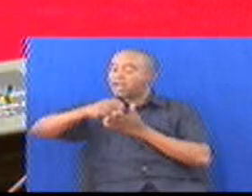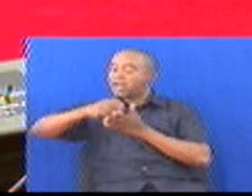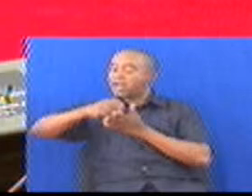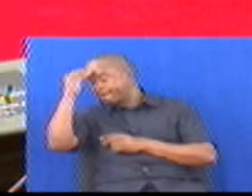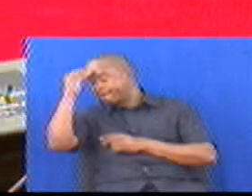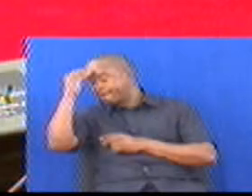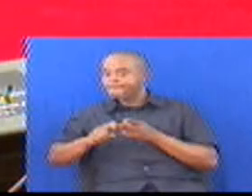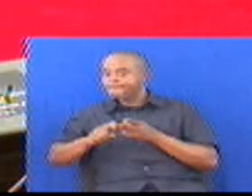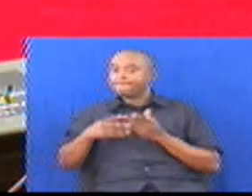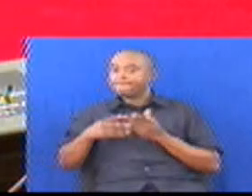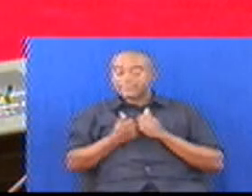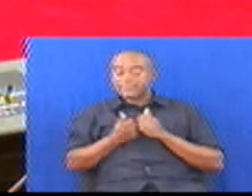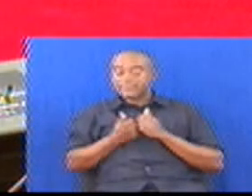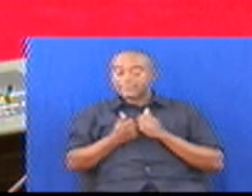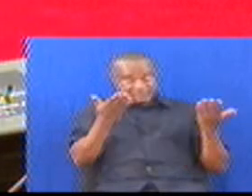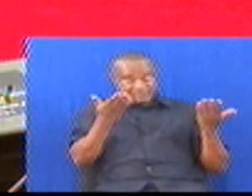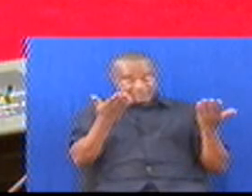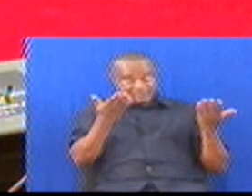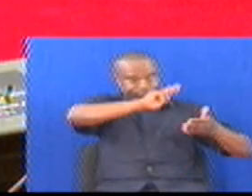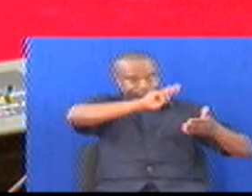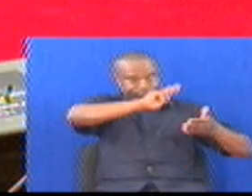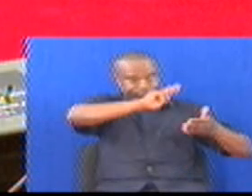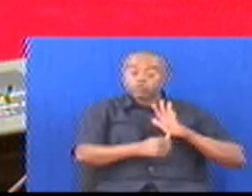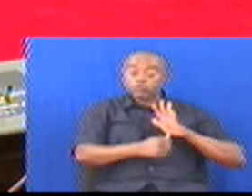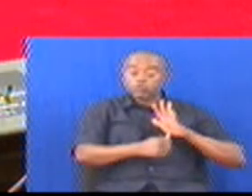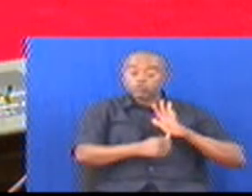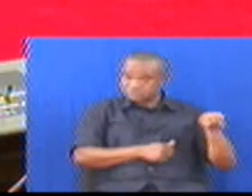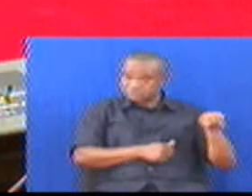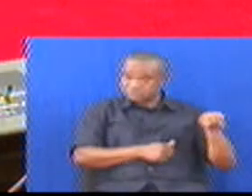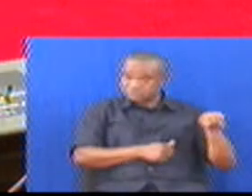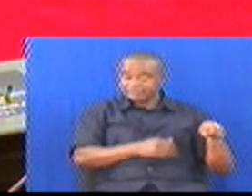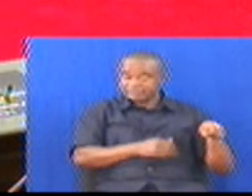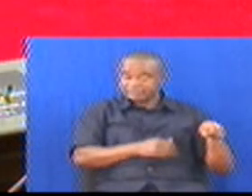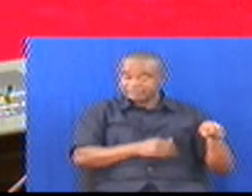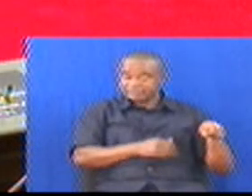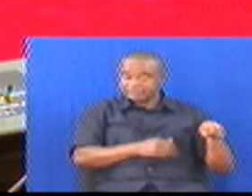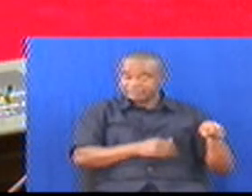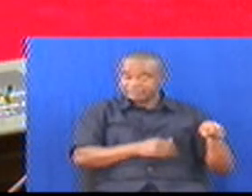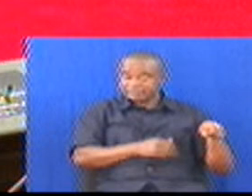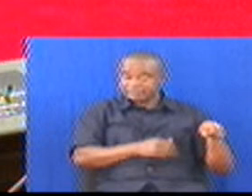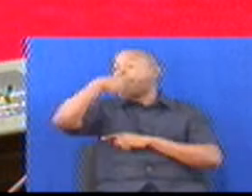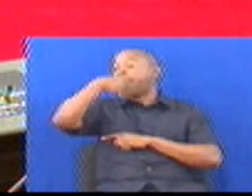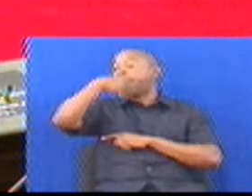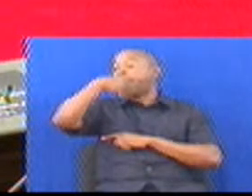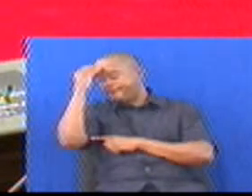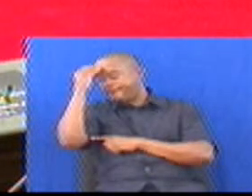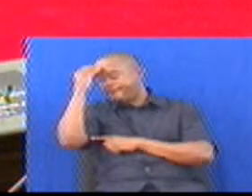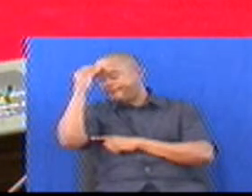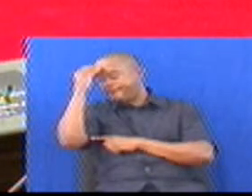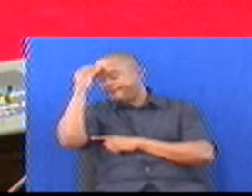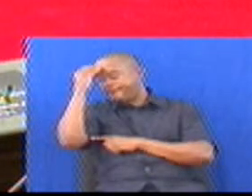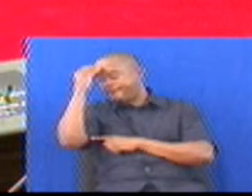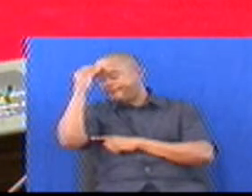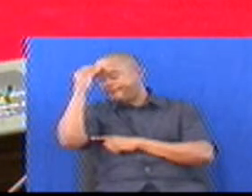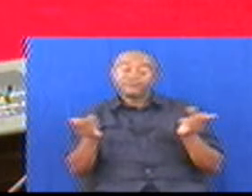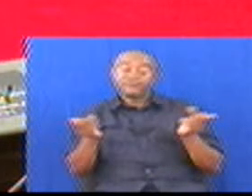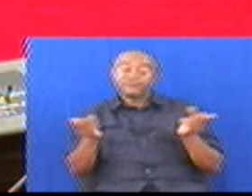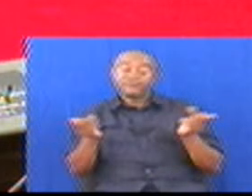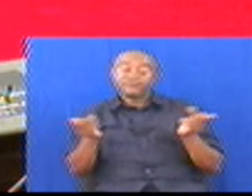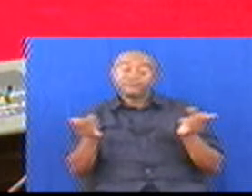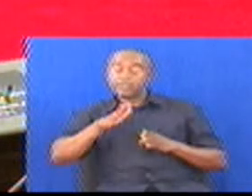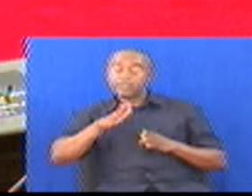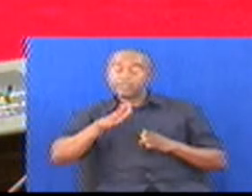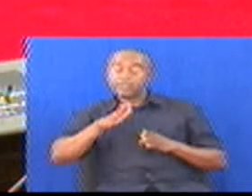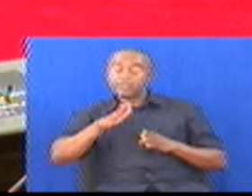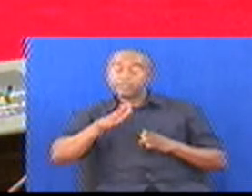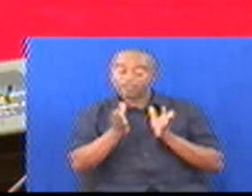kuongezeka kwa uandikishaji, udahili na ufaulu wa wanafunzi katika ngazi zote za elimu. Aidha, napenda nichukue